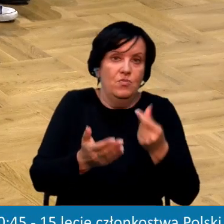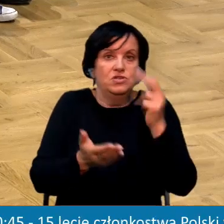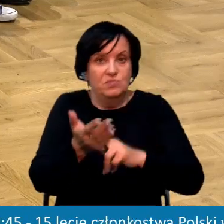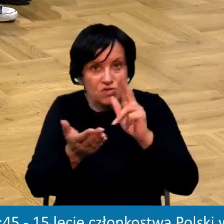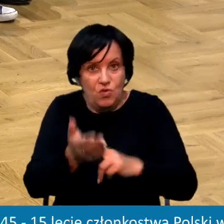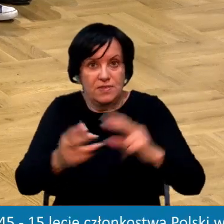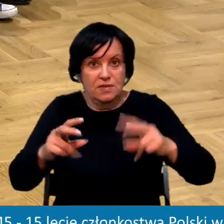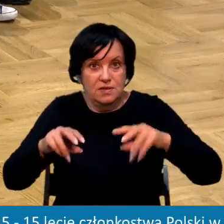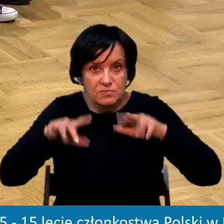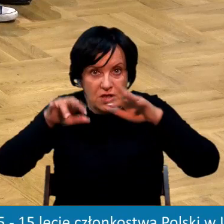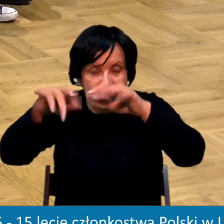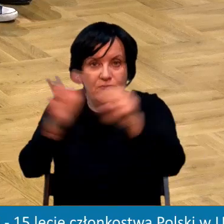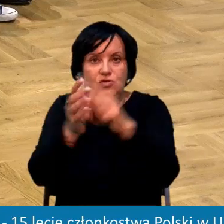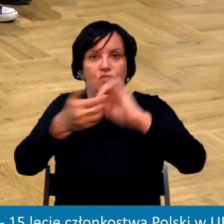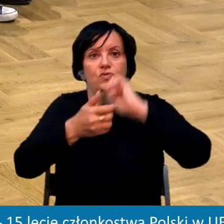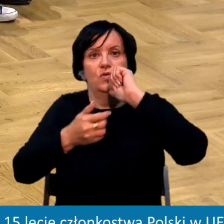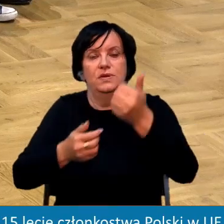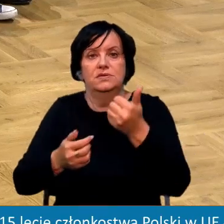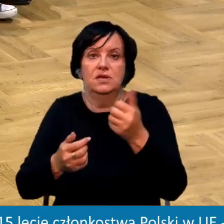państwa, gdybyśmy